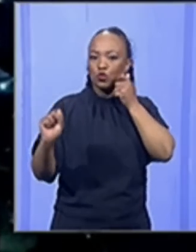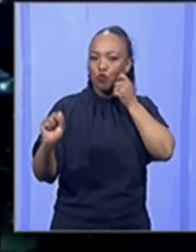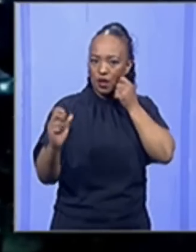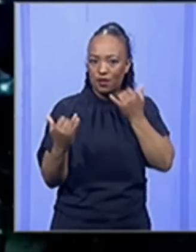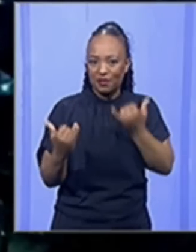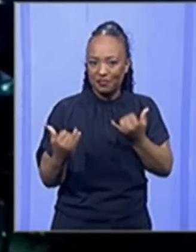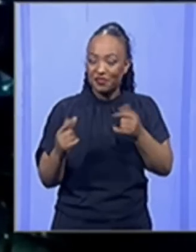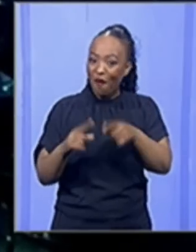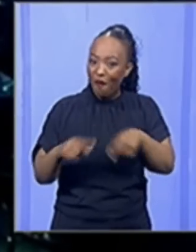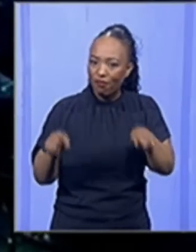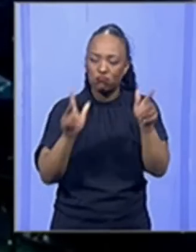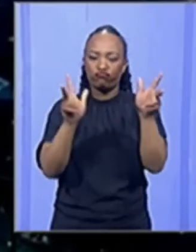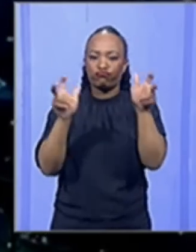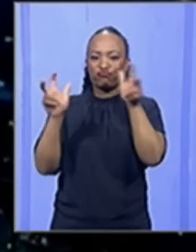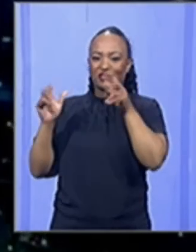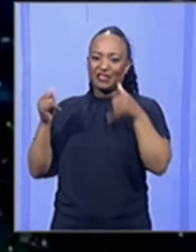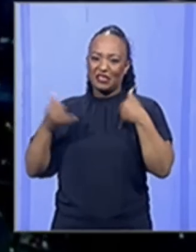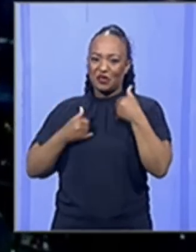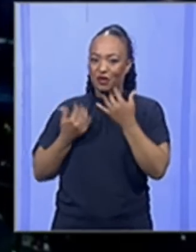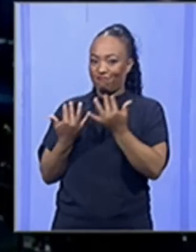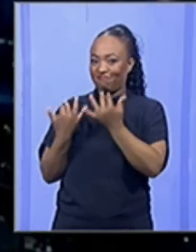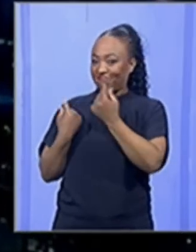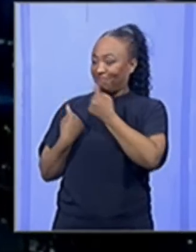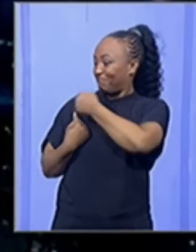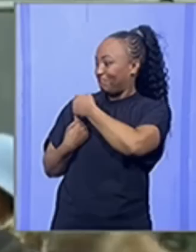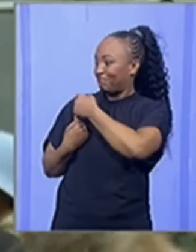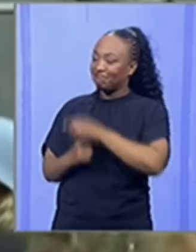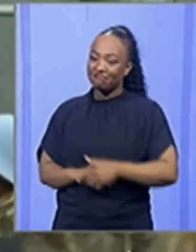re iketle mmogo ka tshedimosetso.